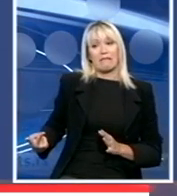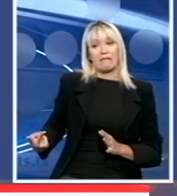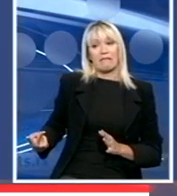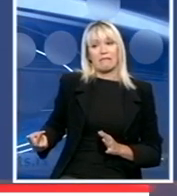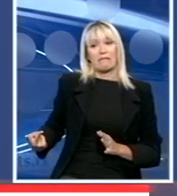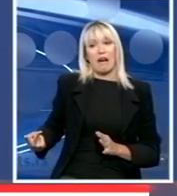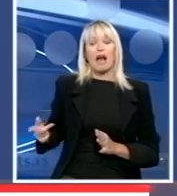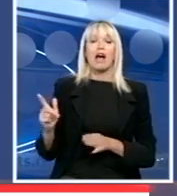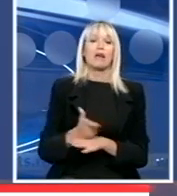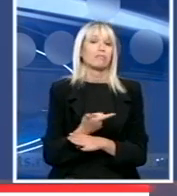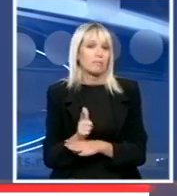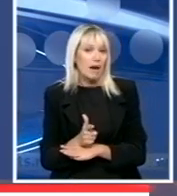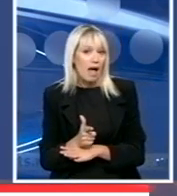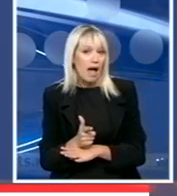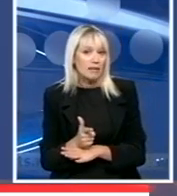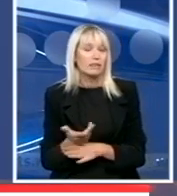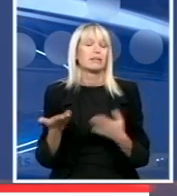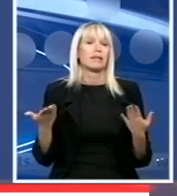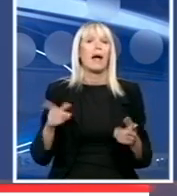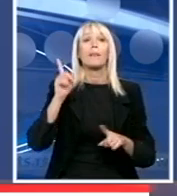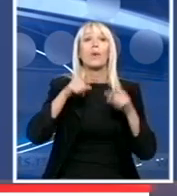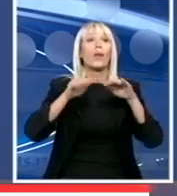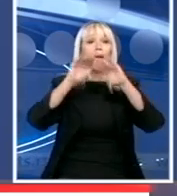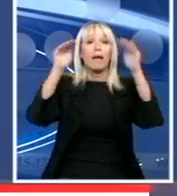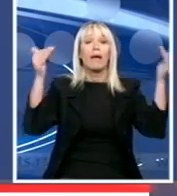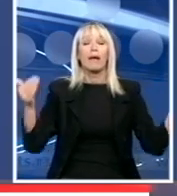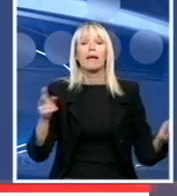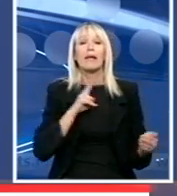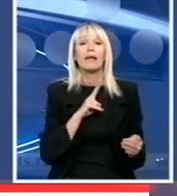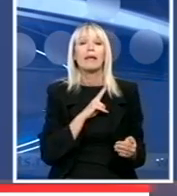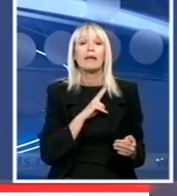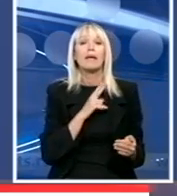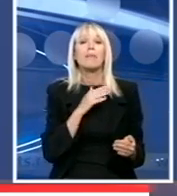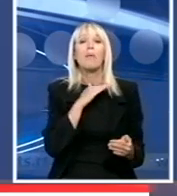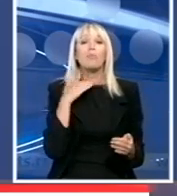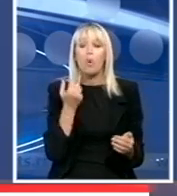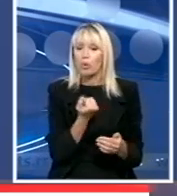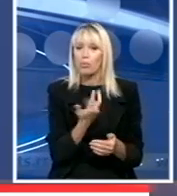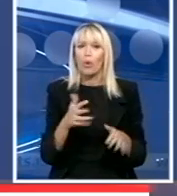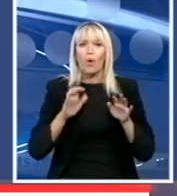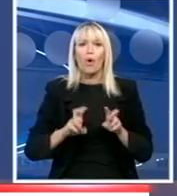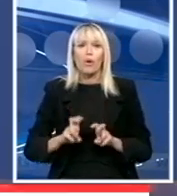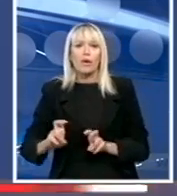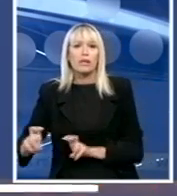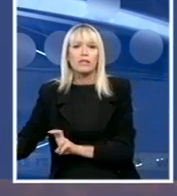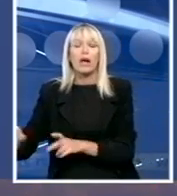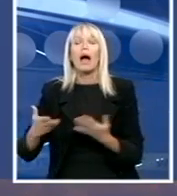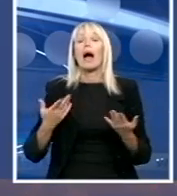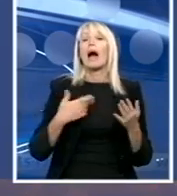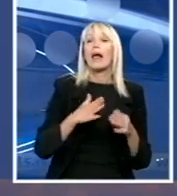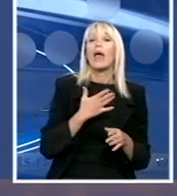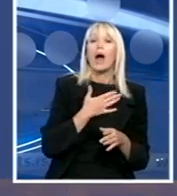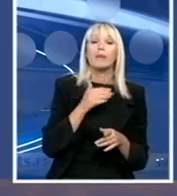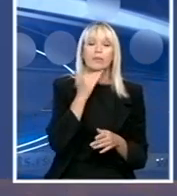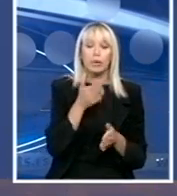Neki prostoru imaju veliki broj potencijalnih sedišta, ali tu smo ograničali čak i